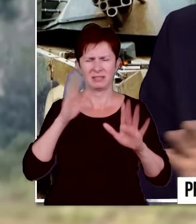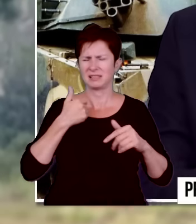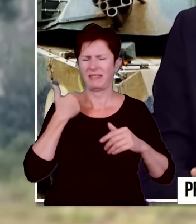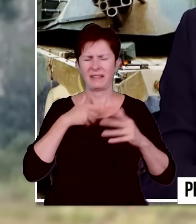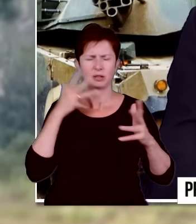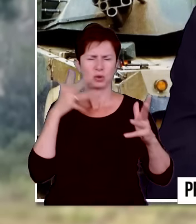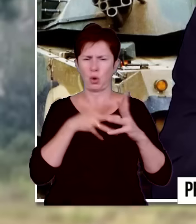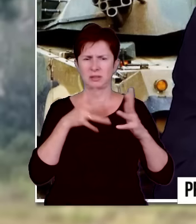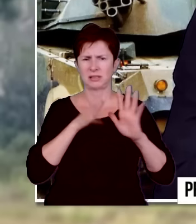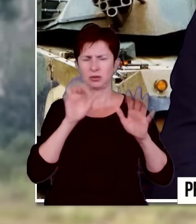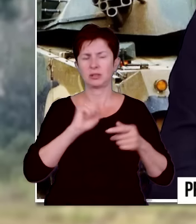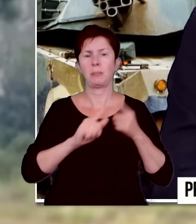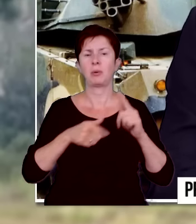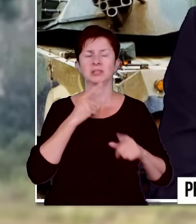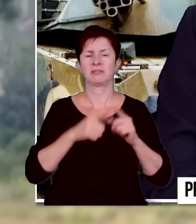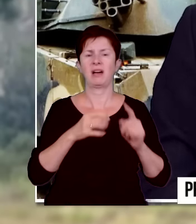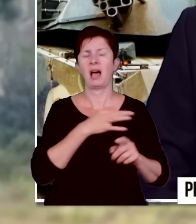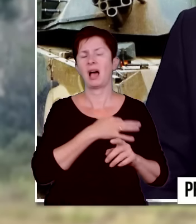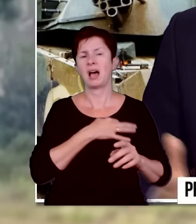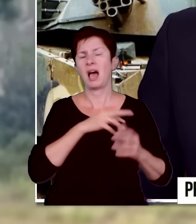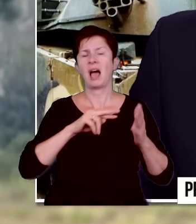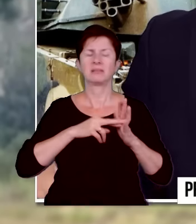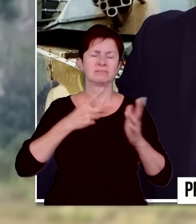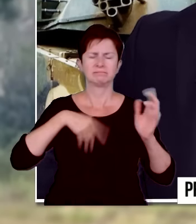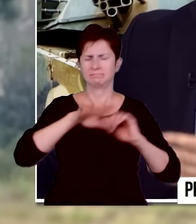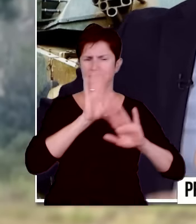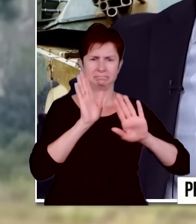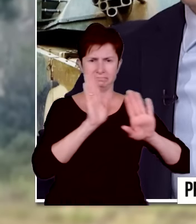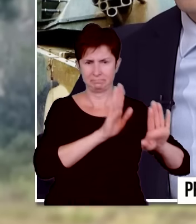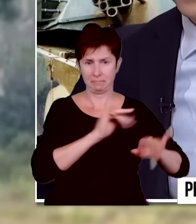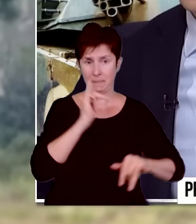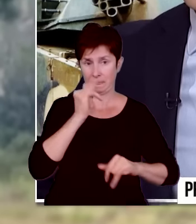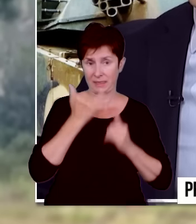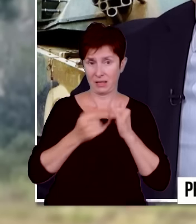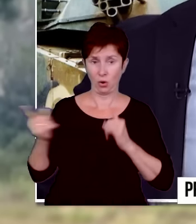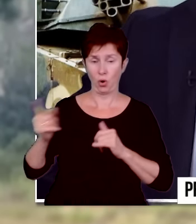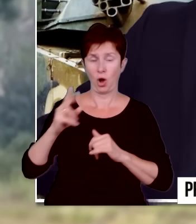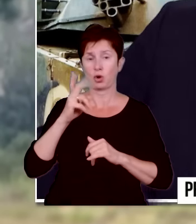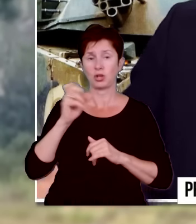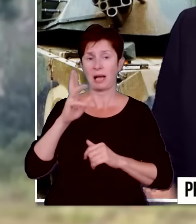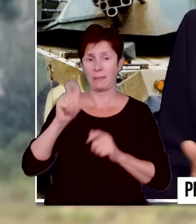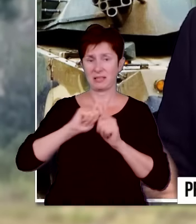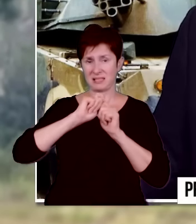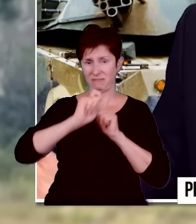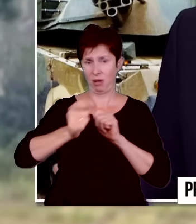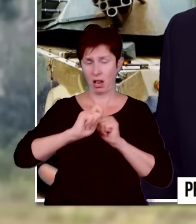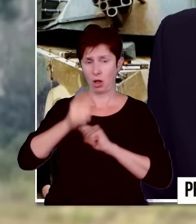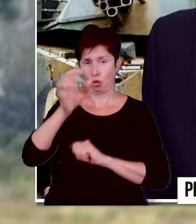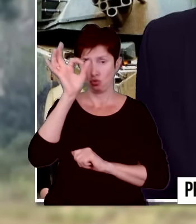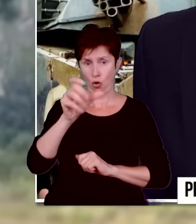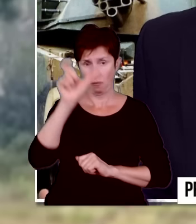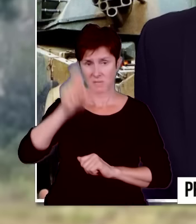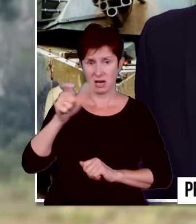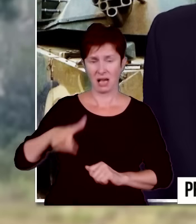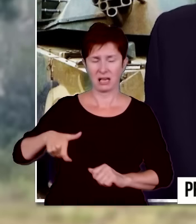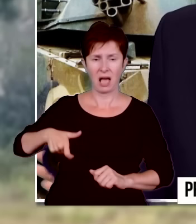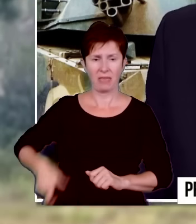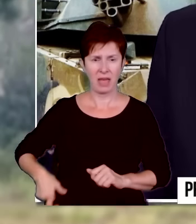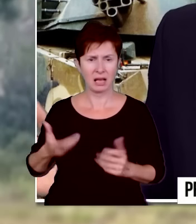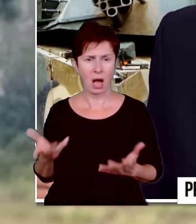to jest polityka kadrowa ma prawo jako minister a jeżeli zwalnia dobrych generałów No to każę Ja sobie zadaję pytanie